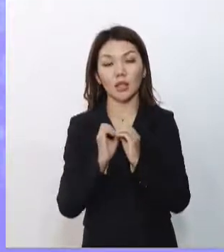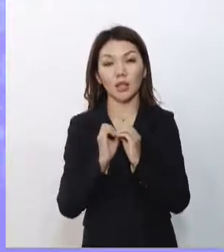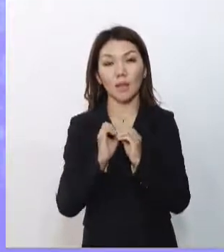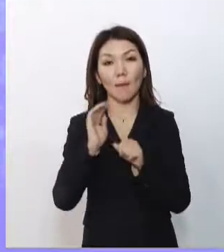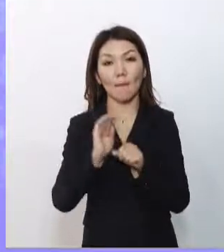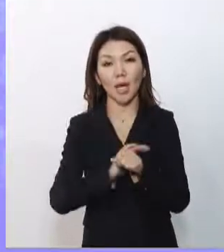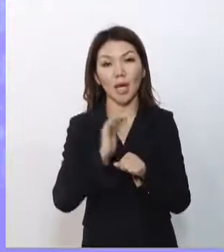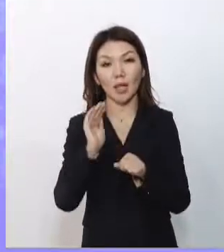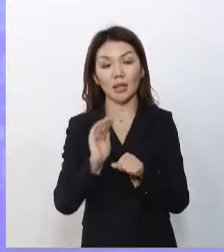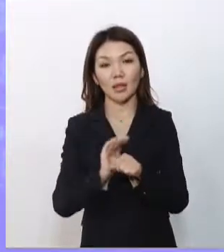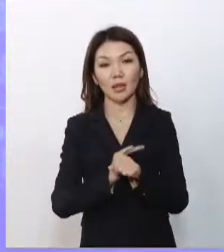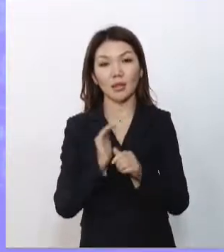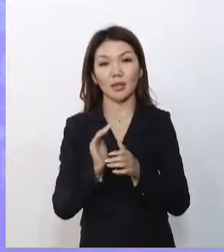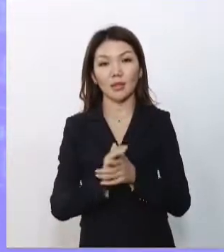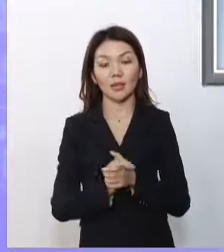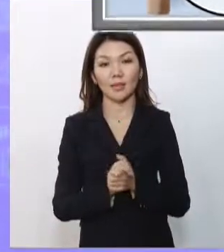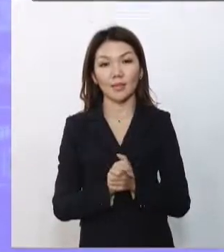10. Молодцы!